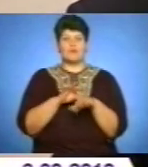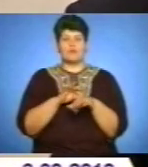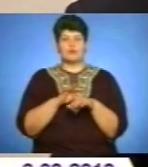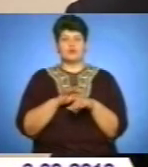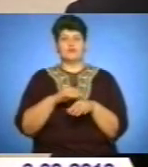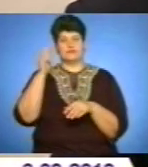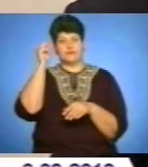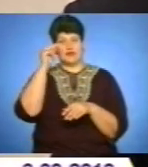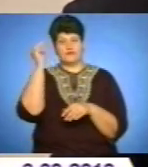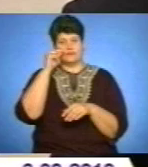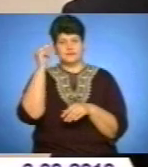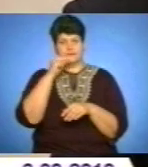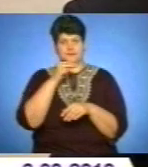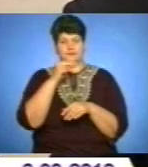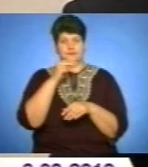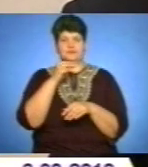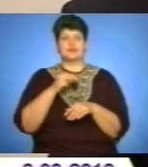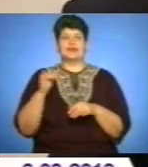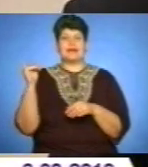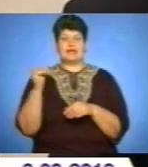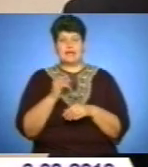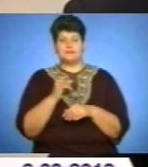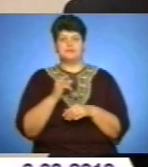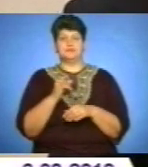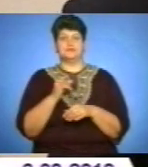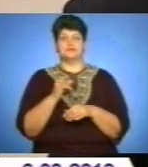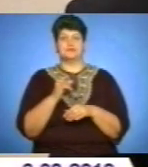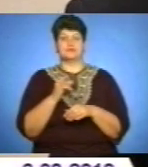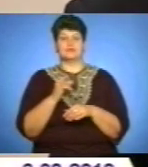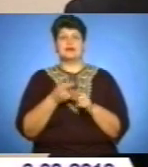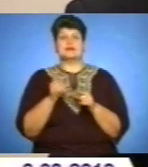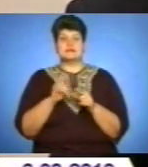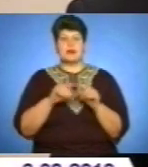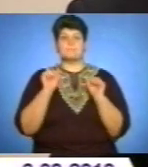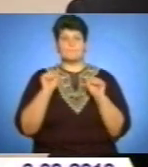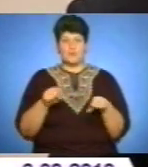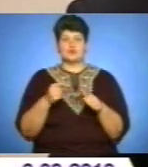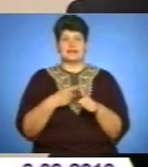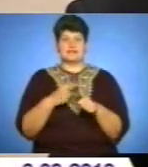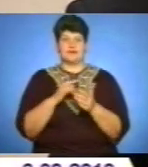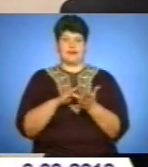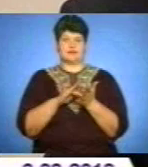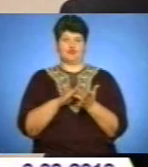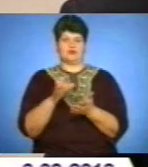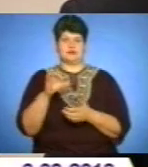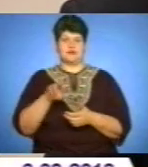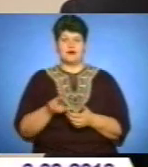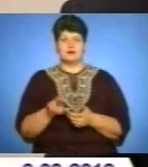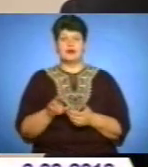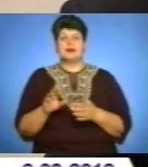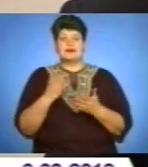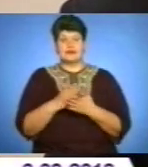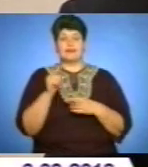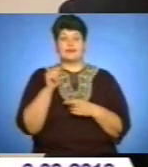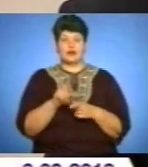тільки що говорили. От, і це можна називати екскурсією. І вийшло так, що